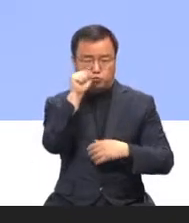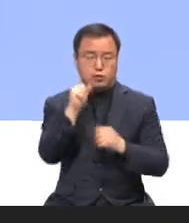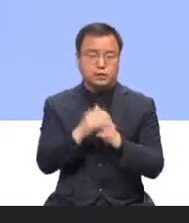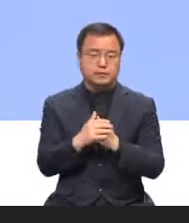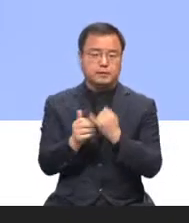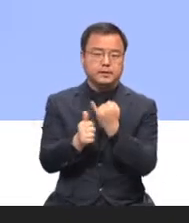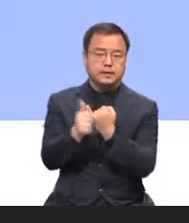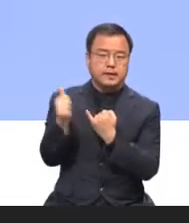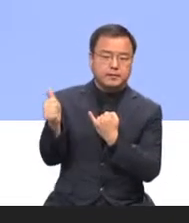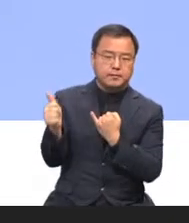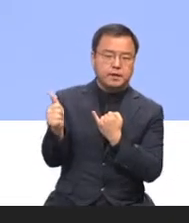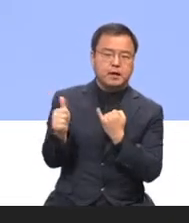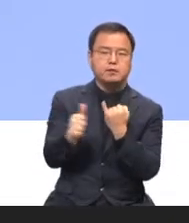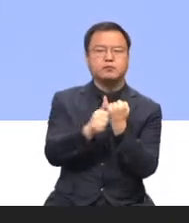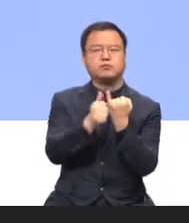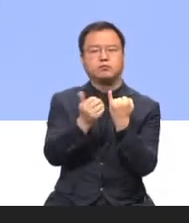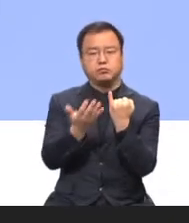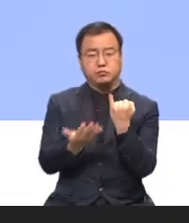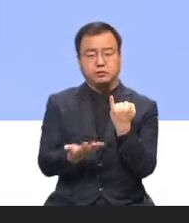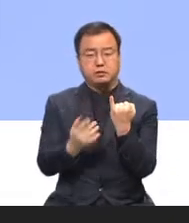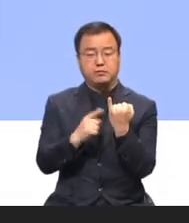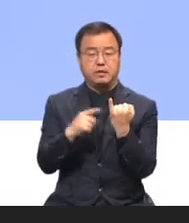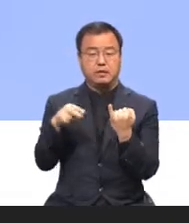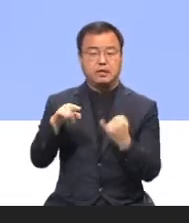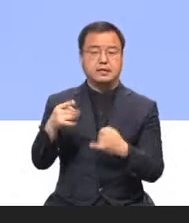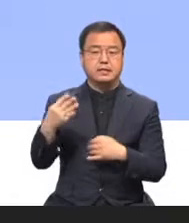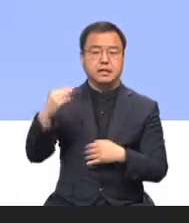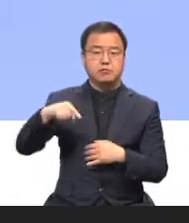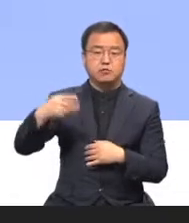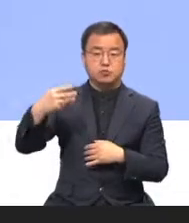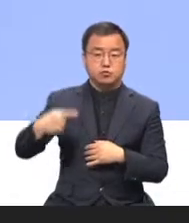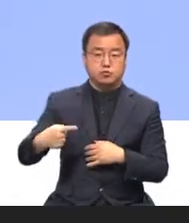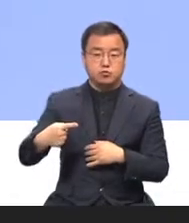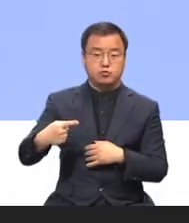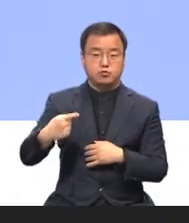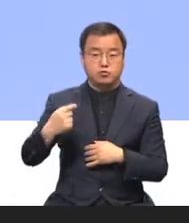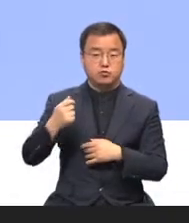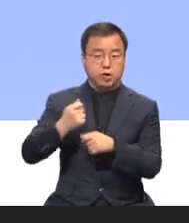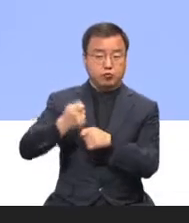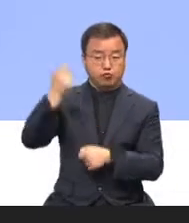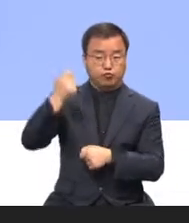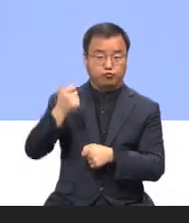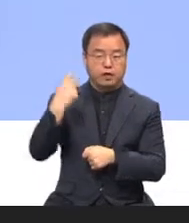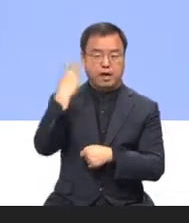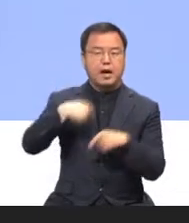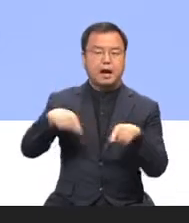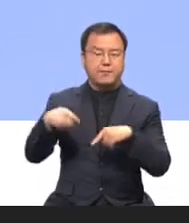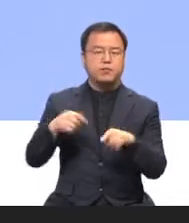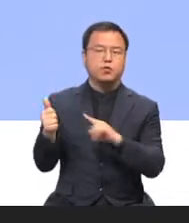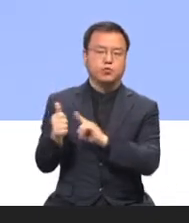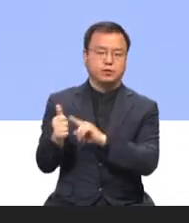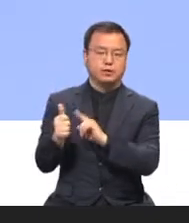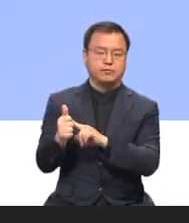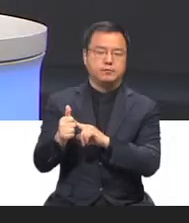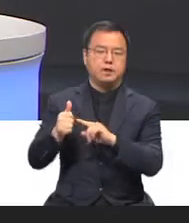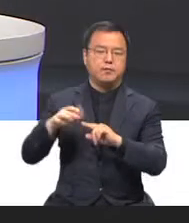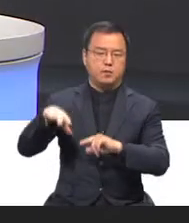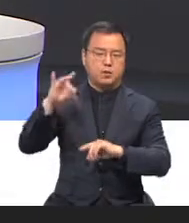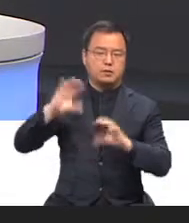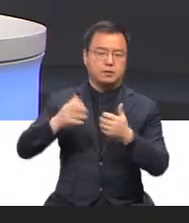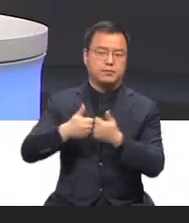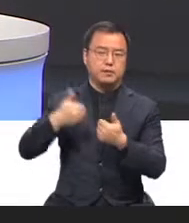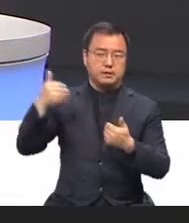남편이 사실 먼저 자꾸 1 쉘부르의 우산 에 그 감독이었던 자크 드미 입니다 먼저 세상을 떠난 사랑하는 사람들이 함께